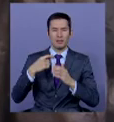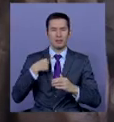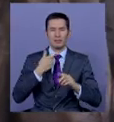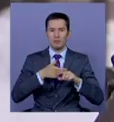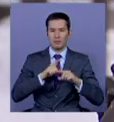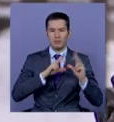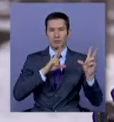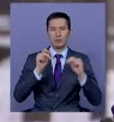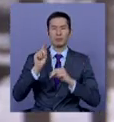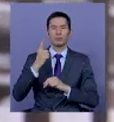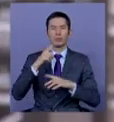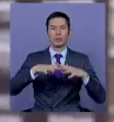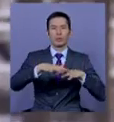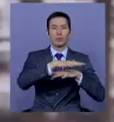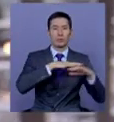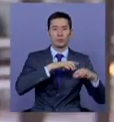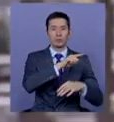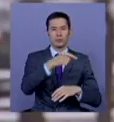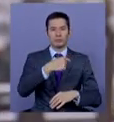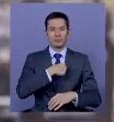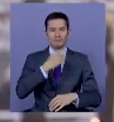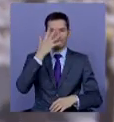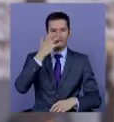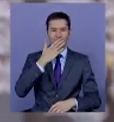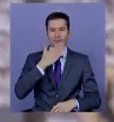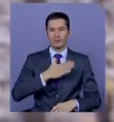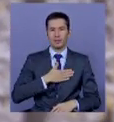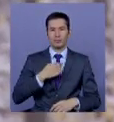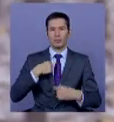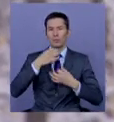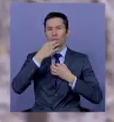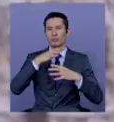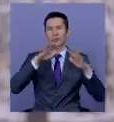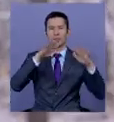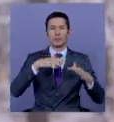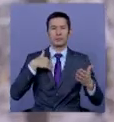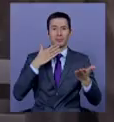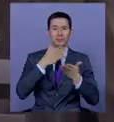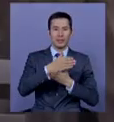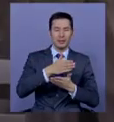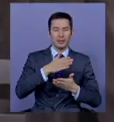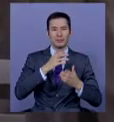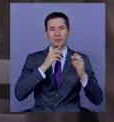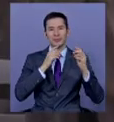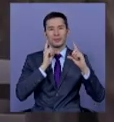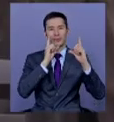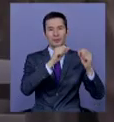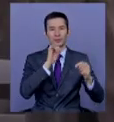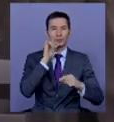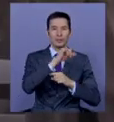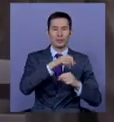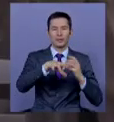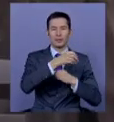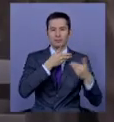жақсы көрет, сондай мені барған жерімде құрметтет, сондықтан мен өте